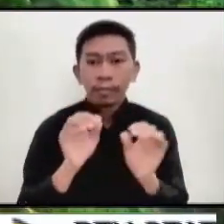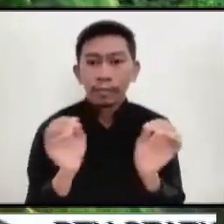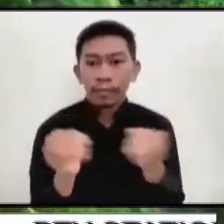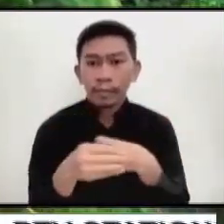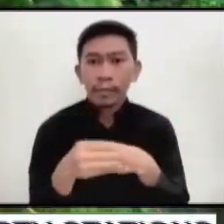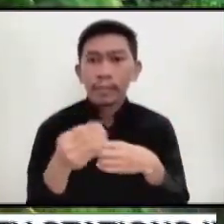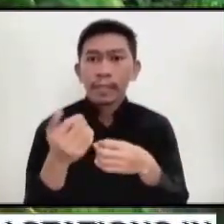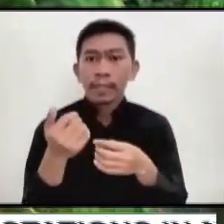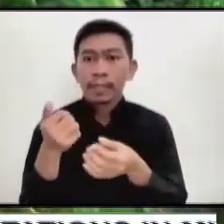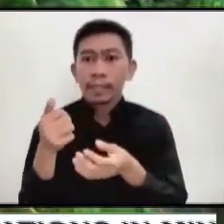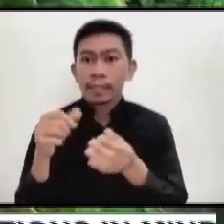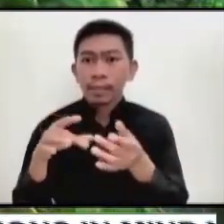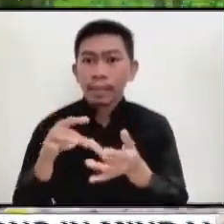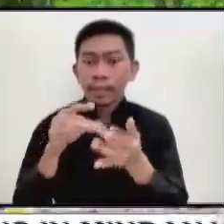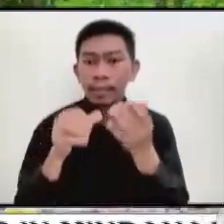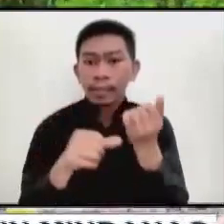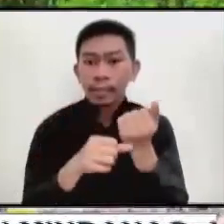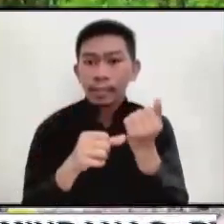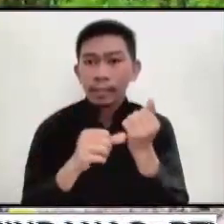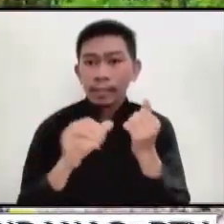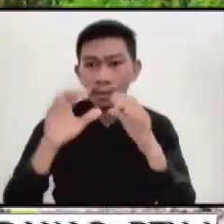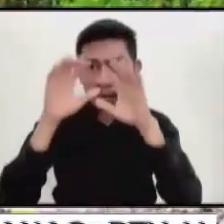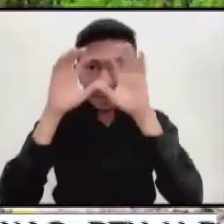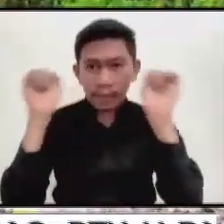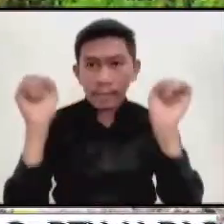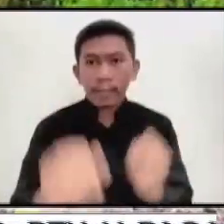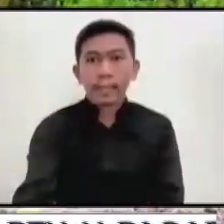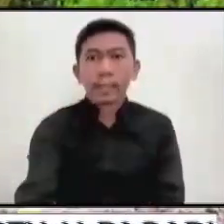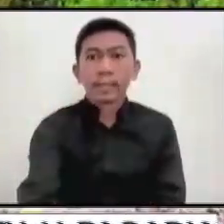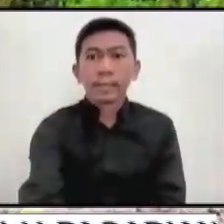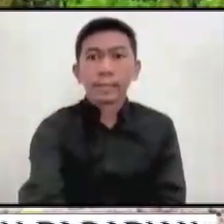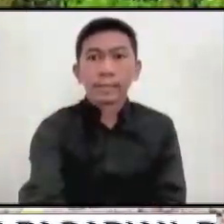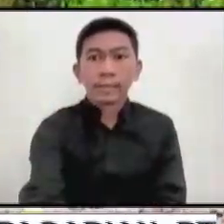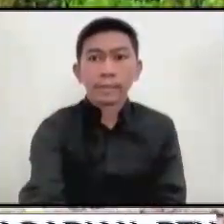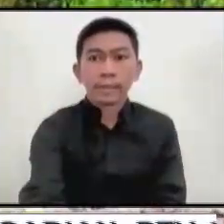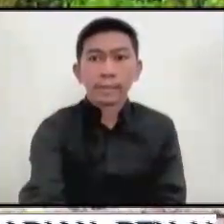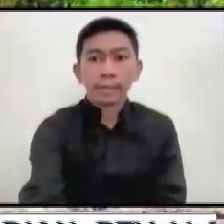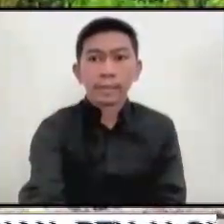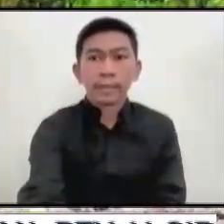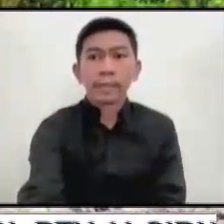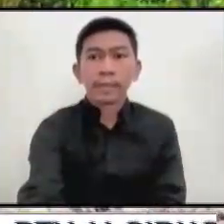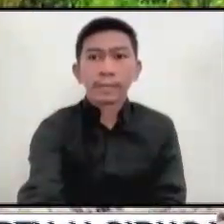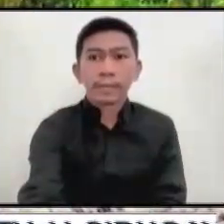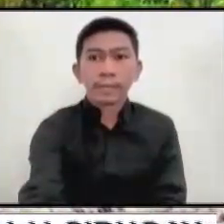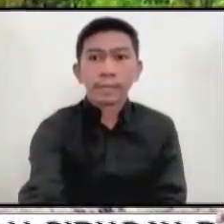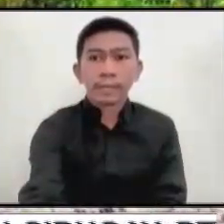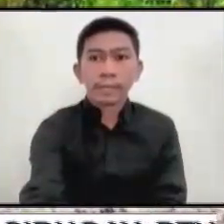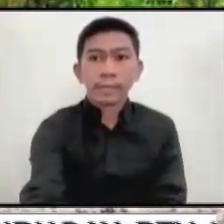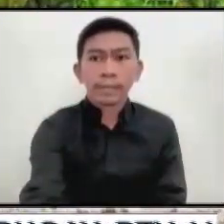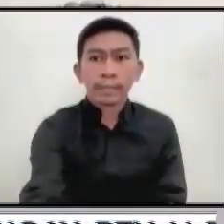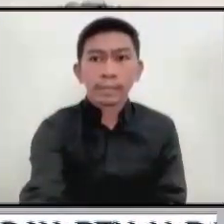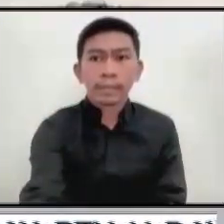President. Maraming ahensya po yung tumatawag sa amin dito. But of course, yung sunod-sunod yung mga pangyayari,